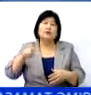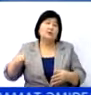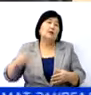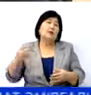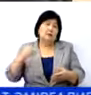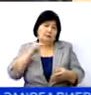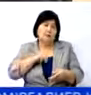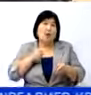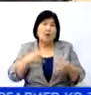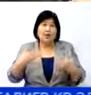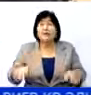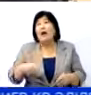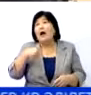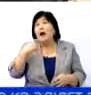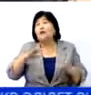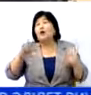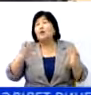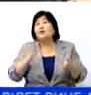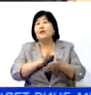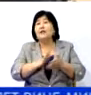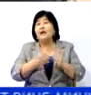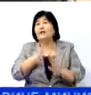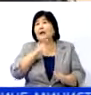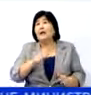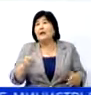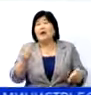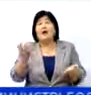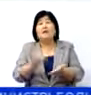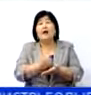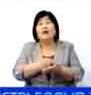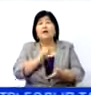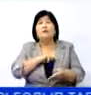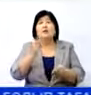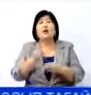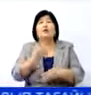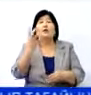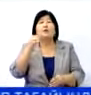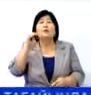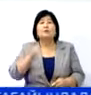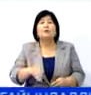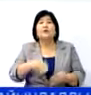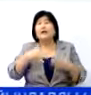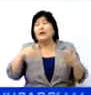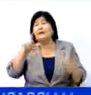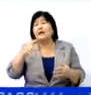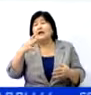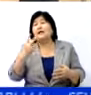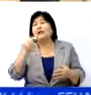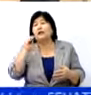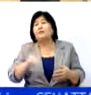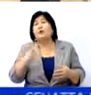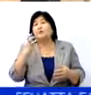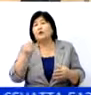орналасқан. Айта кетейік, төтенше жағдай кезінде табысынан айырылған 500 мыңнан астам адам 42.500 теңге